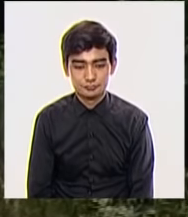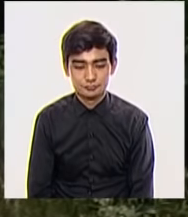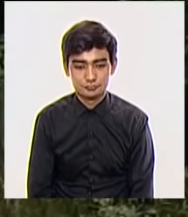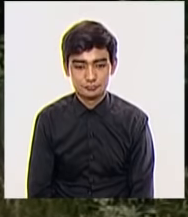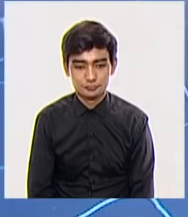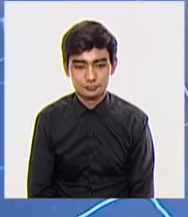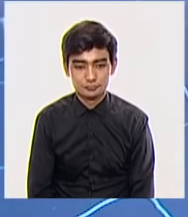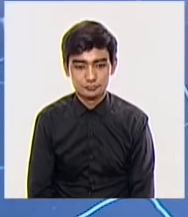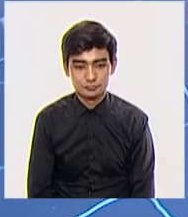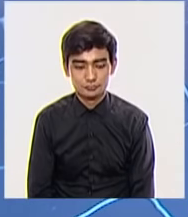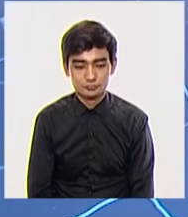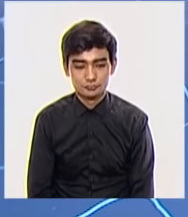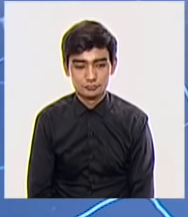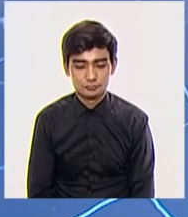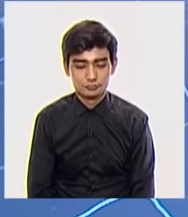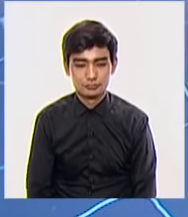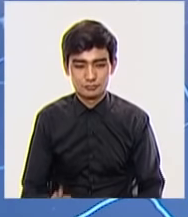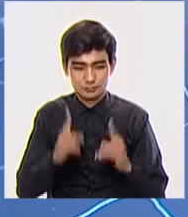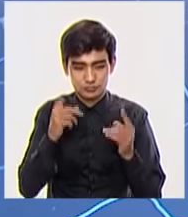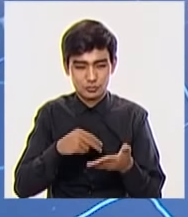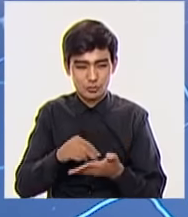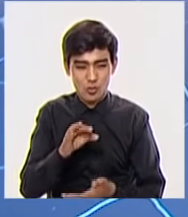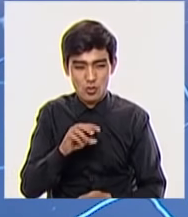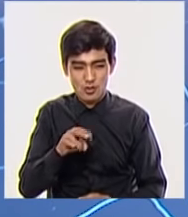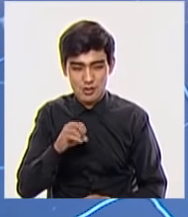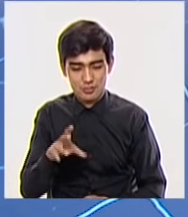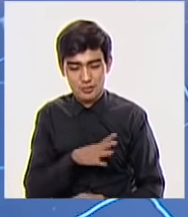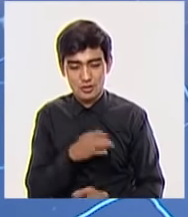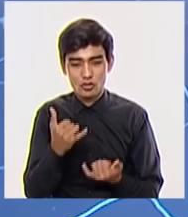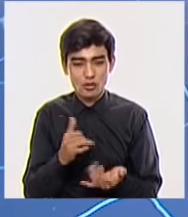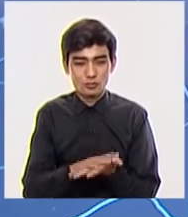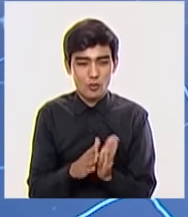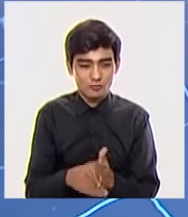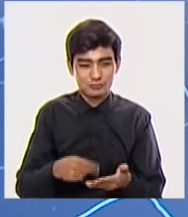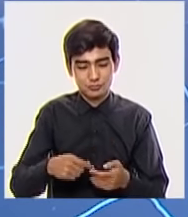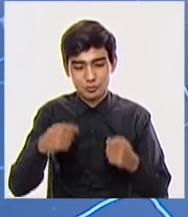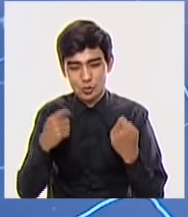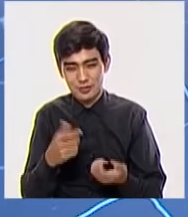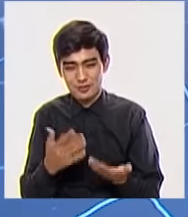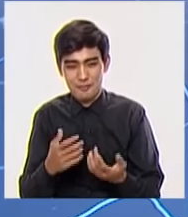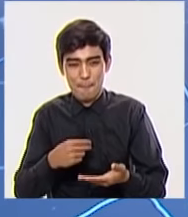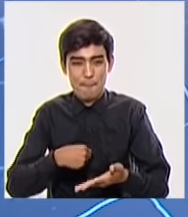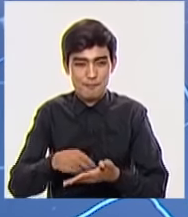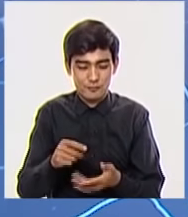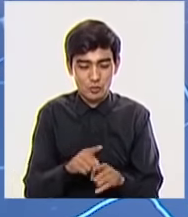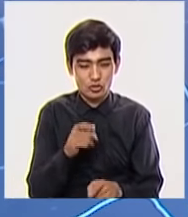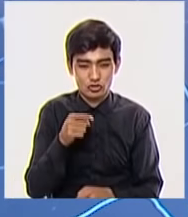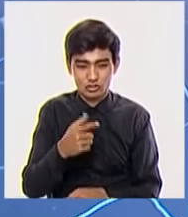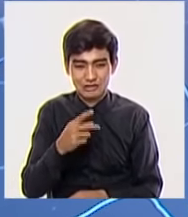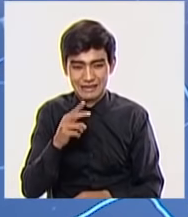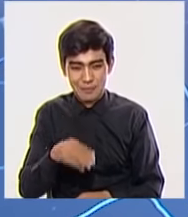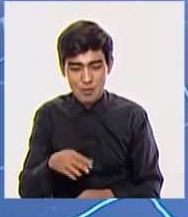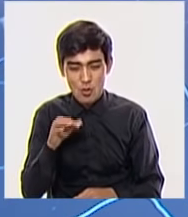область. Крупная покупка онлайн. Теперь совершить сделку купли-продажи можно, находясь за тысячи километров